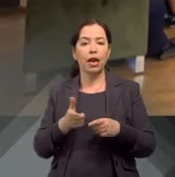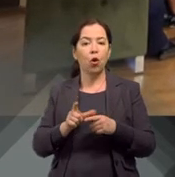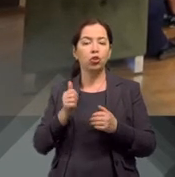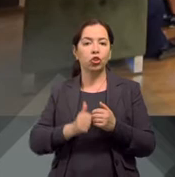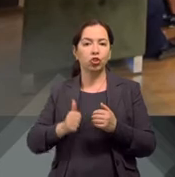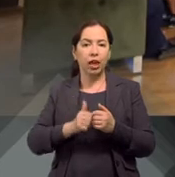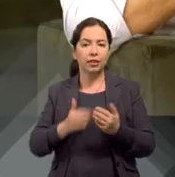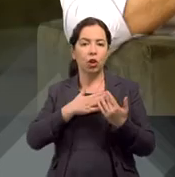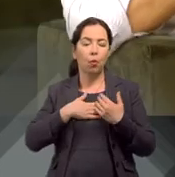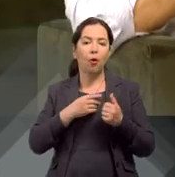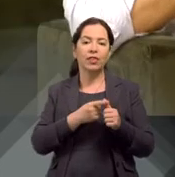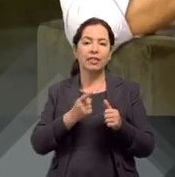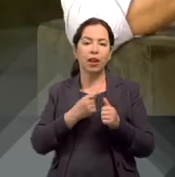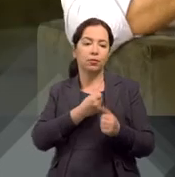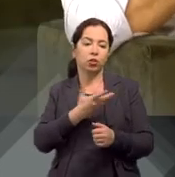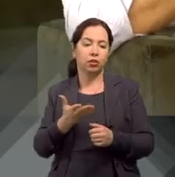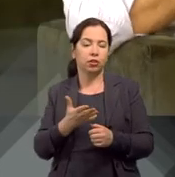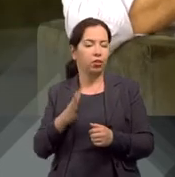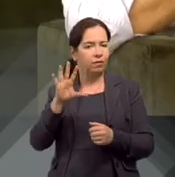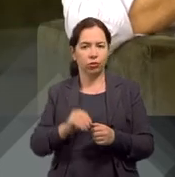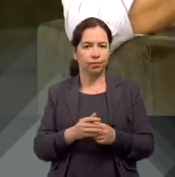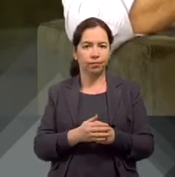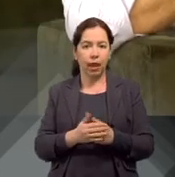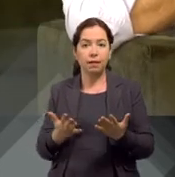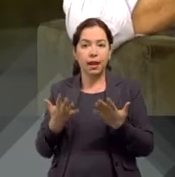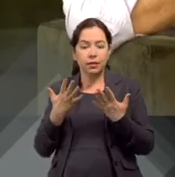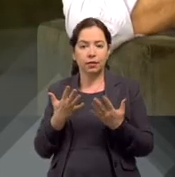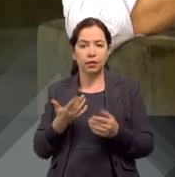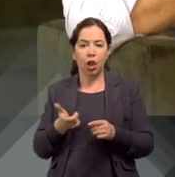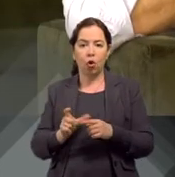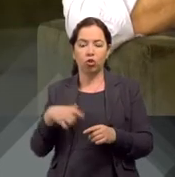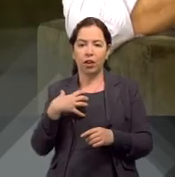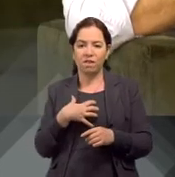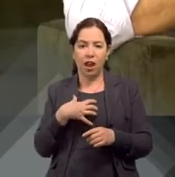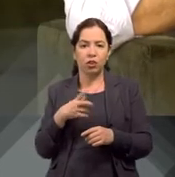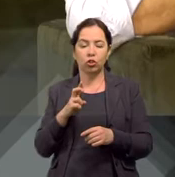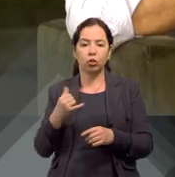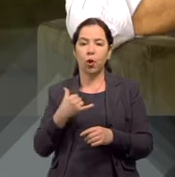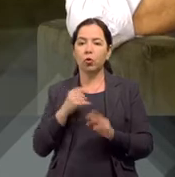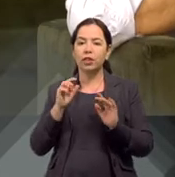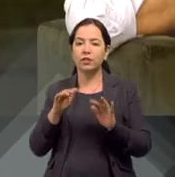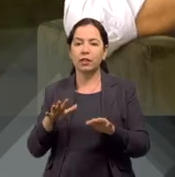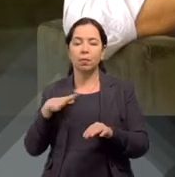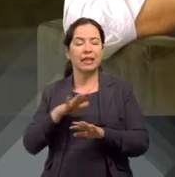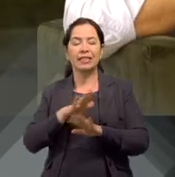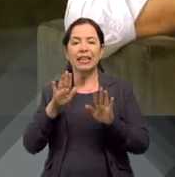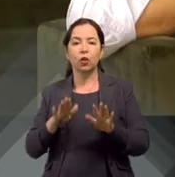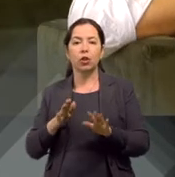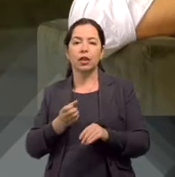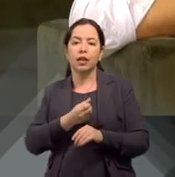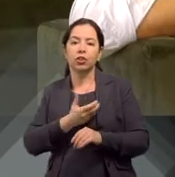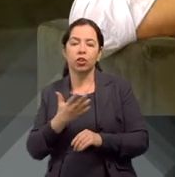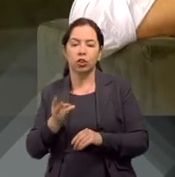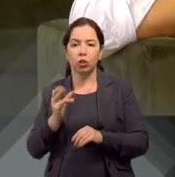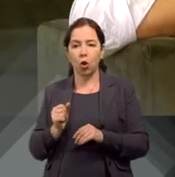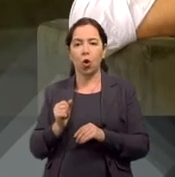называем щедростью. И точка. Оказывается, очень важно, чтобы в нашем действии была не только щедрость, но нежность, внимание к